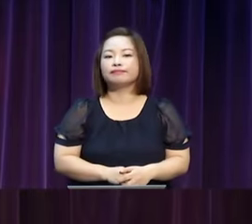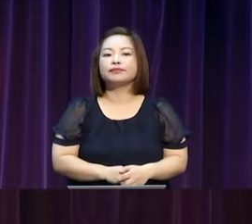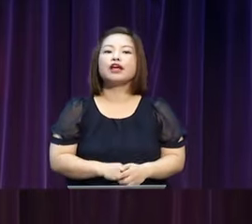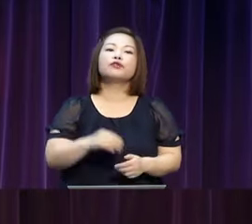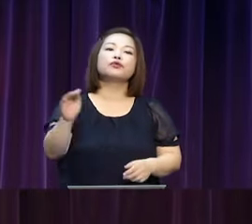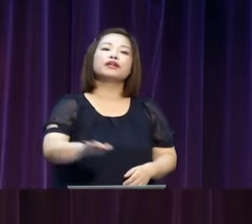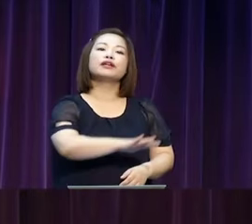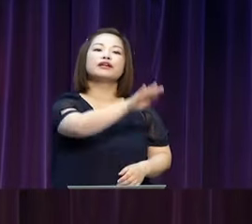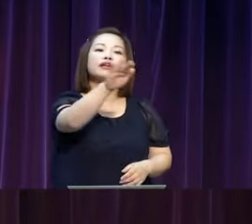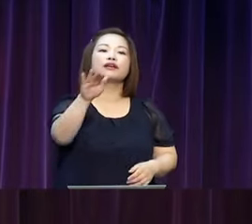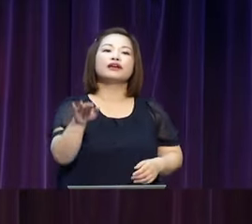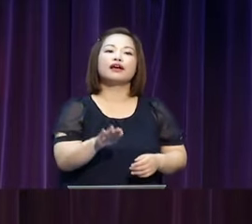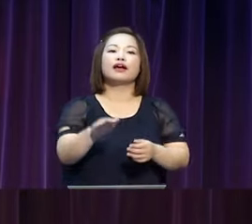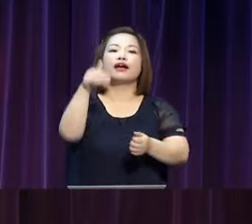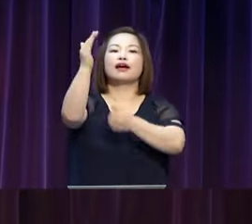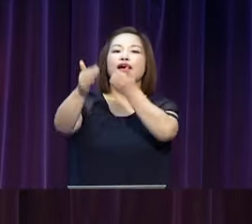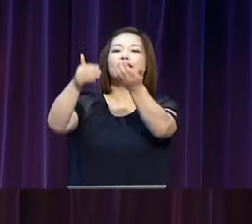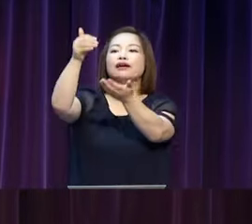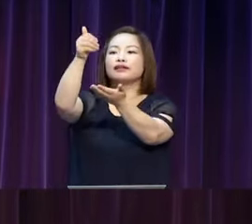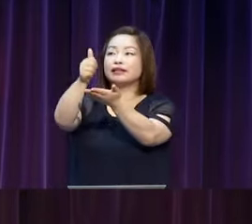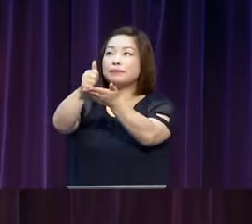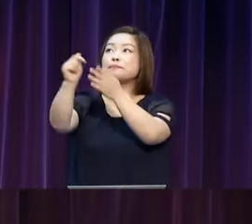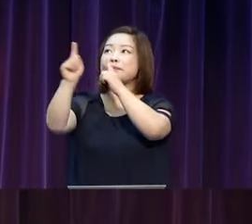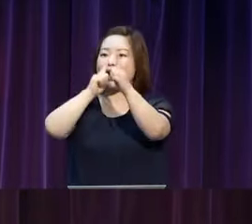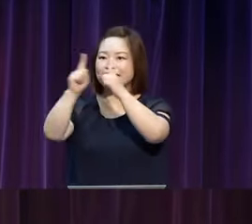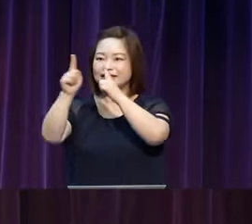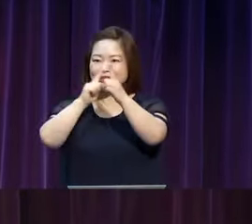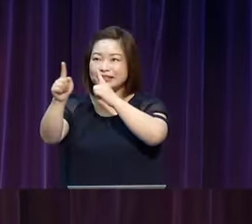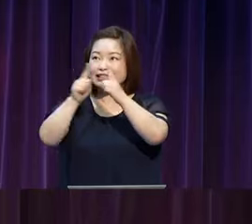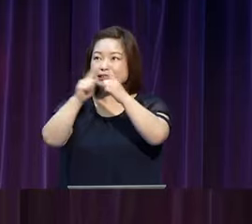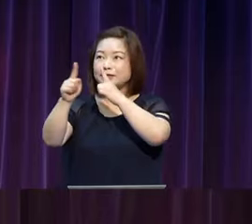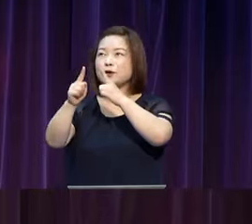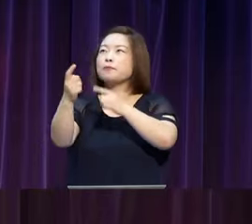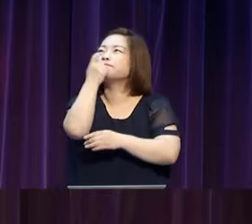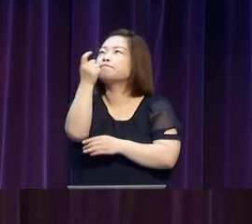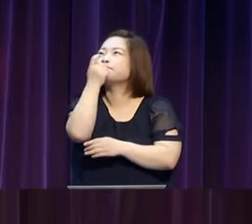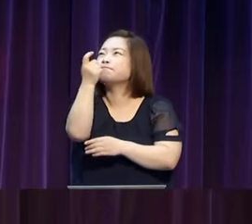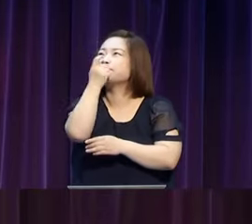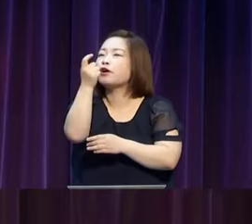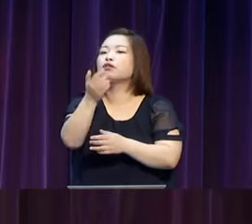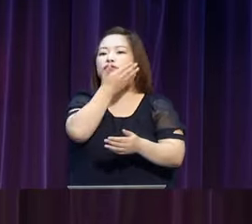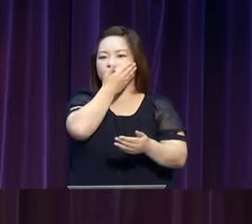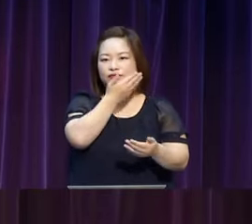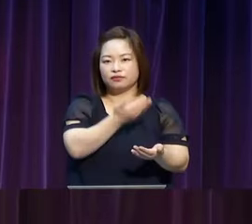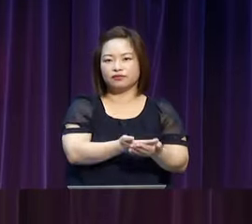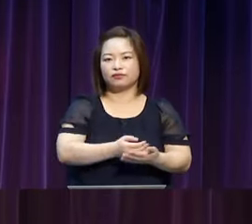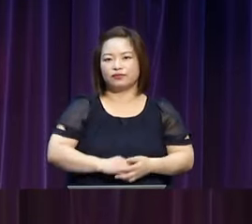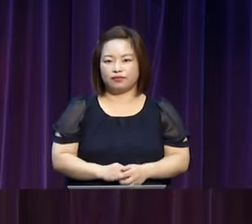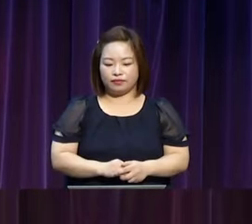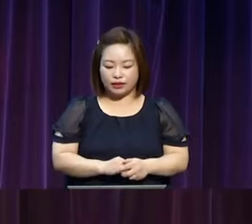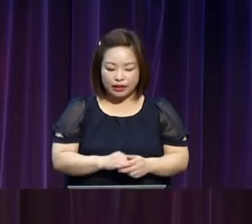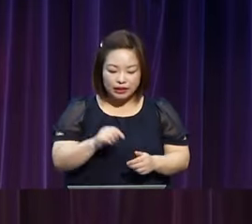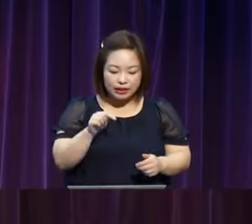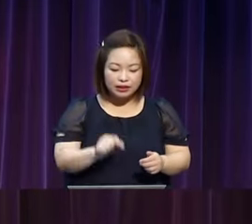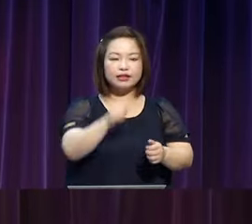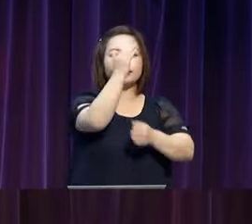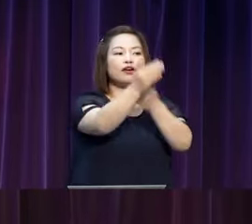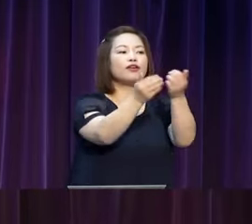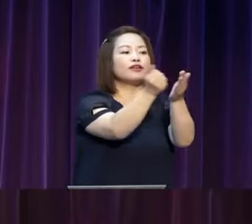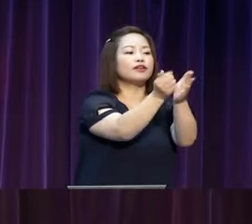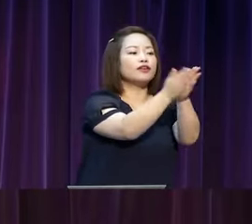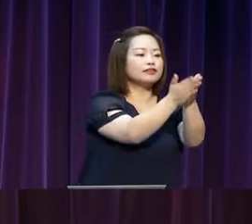우리가 하나님의 말씀을 마음속에 담는 게 그래서 중요한 거예요. 왜? 이 말씀은